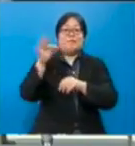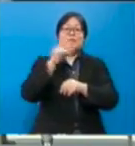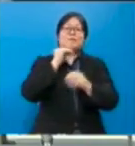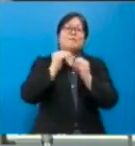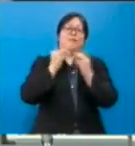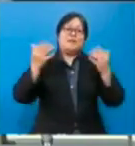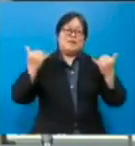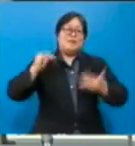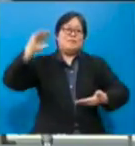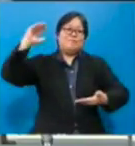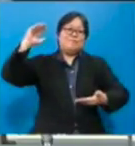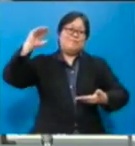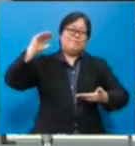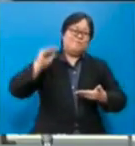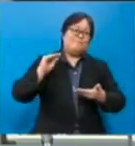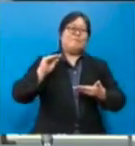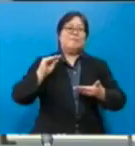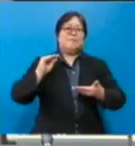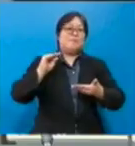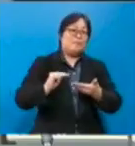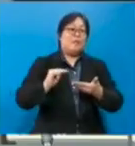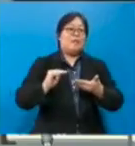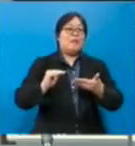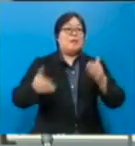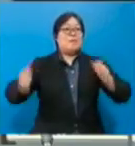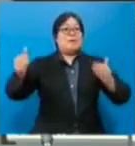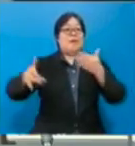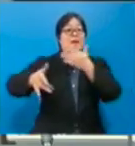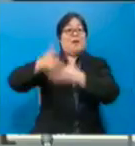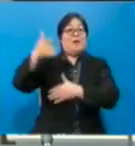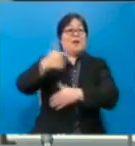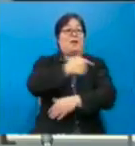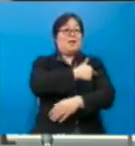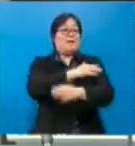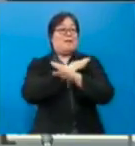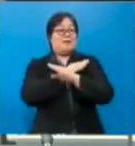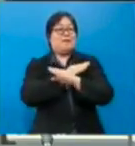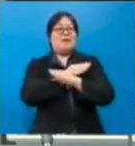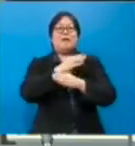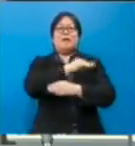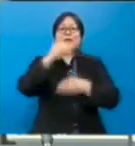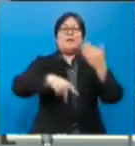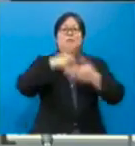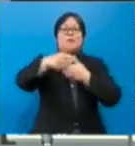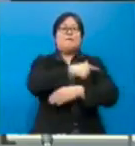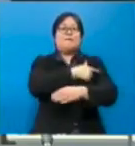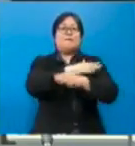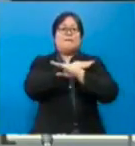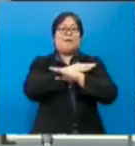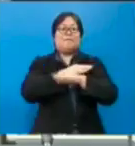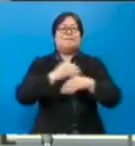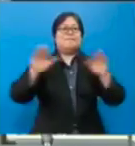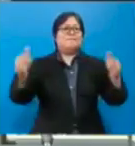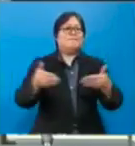banyak berkurangan berbanding dengan di peringkat awal vaksin dan program vaksinasi